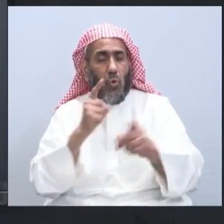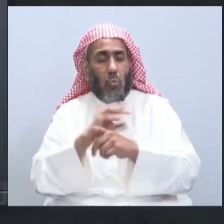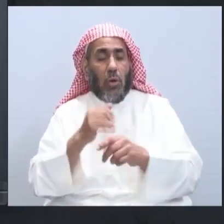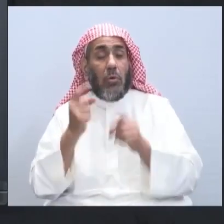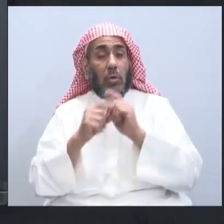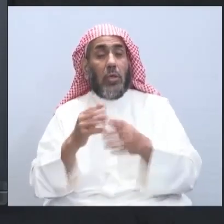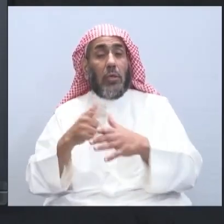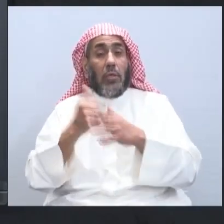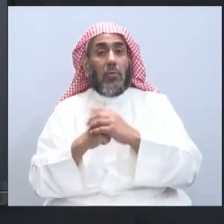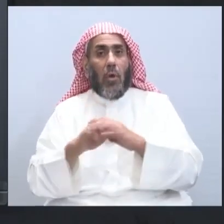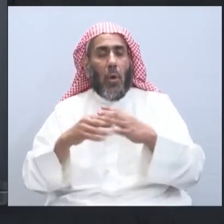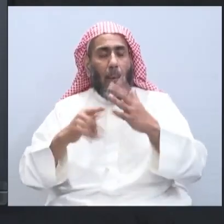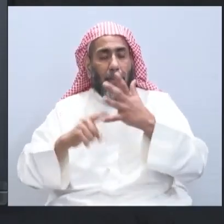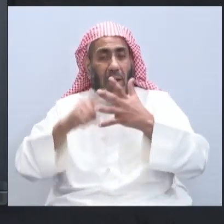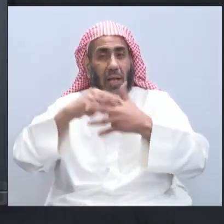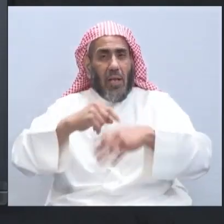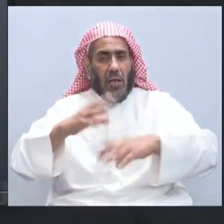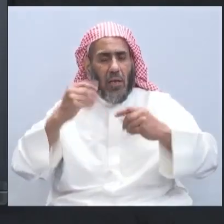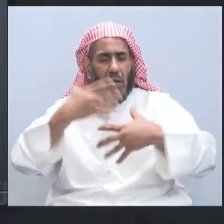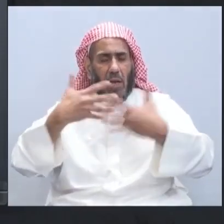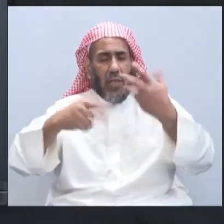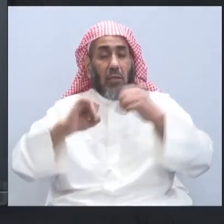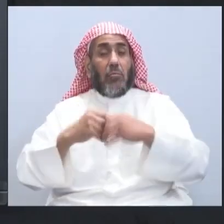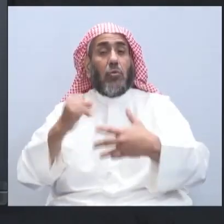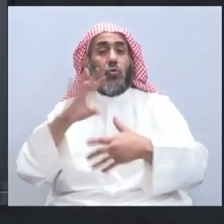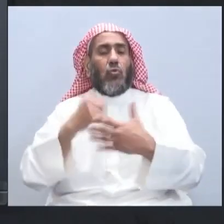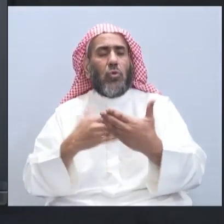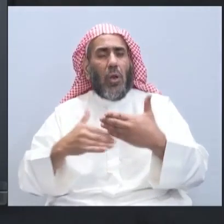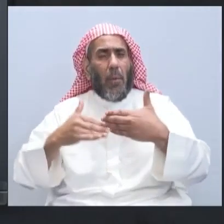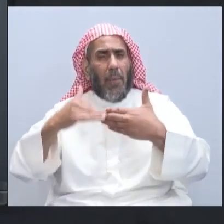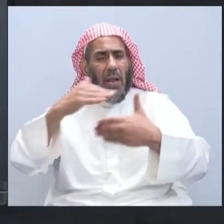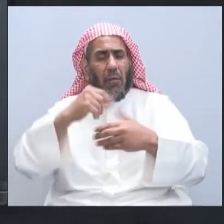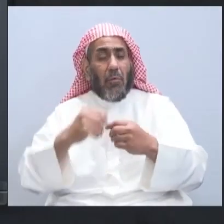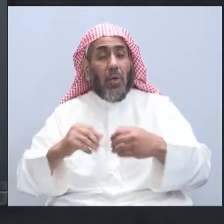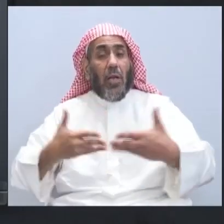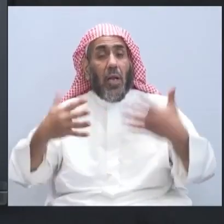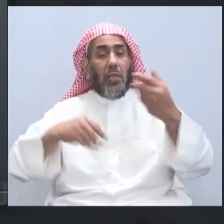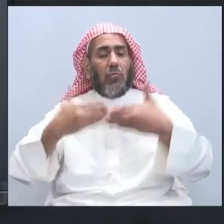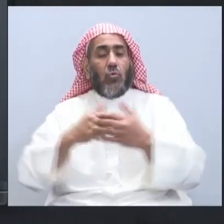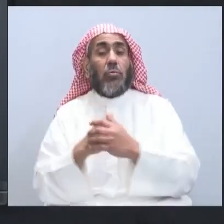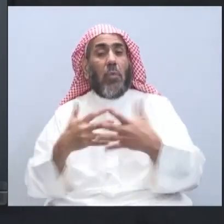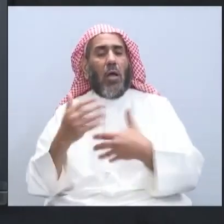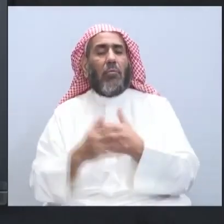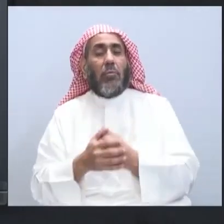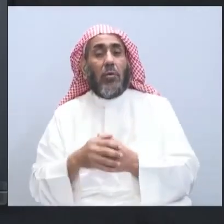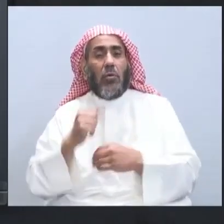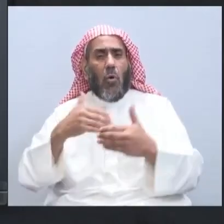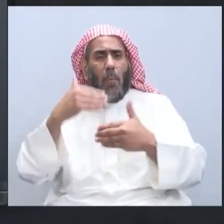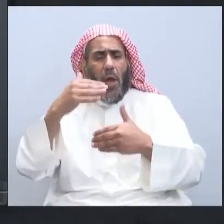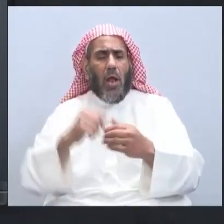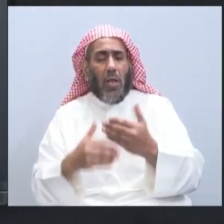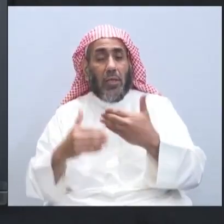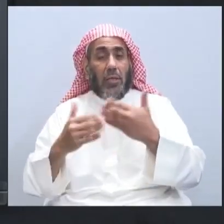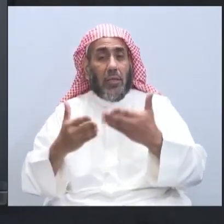الدرس بدايه م راحل الادب السعودي ما هي المراحل التي مر بها الادب السعودي طبعا الادب السعودي مر بمراحل